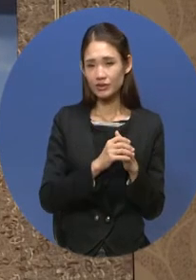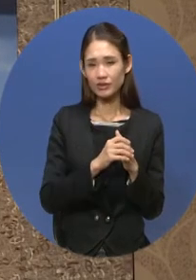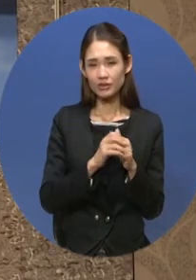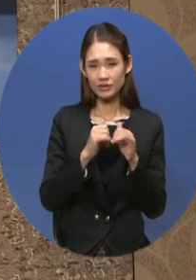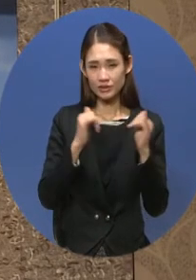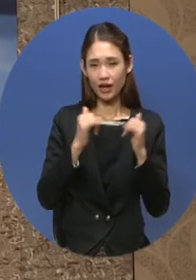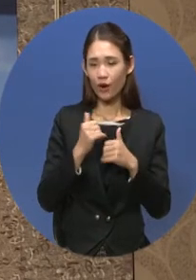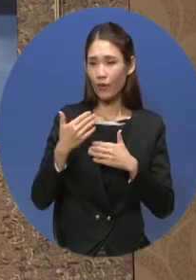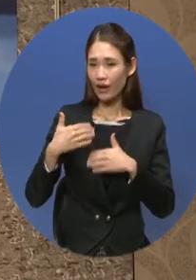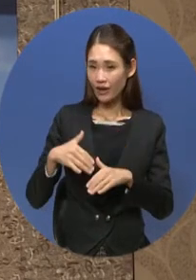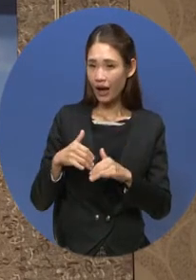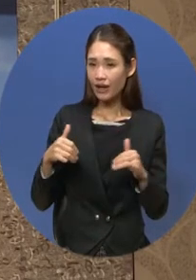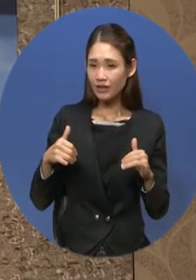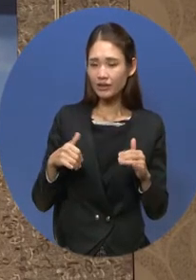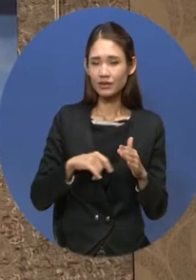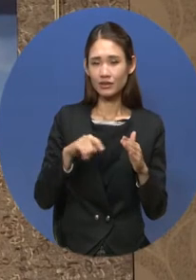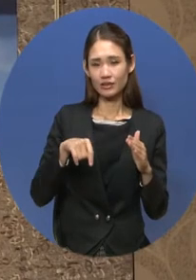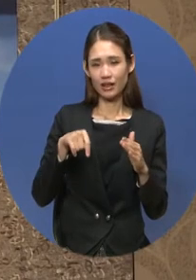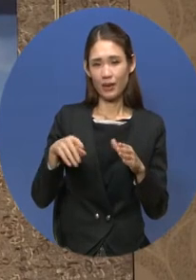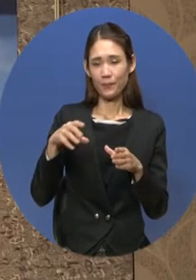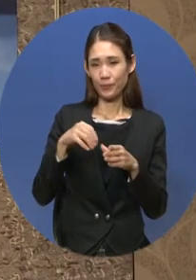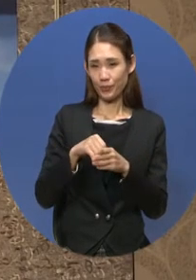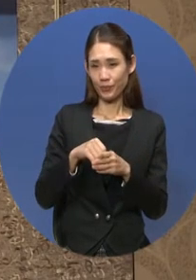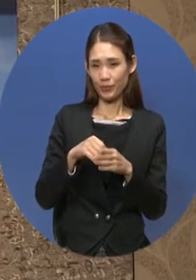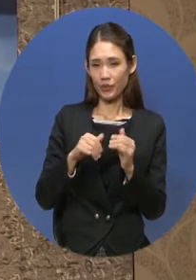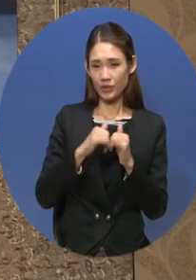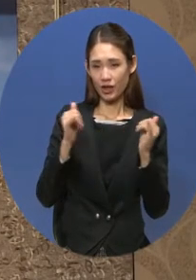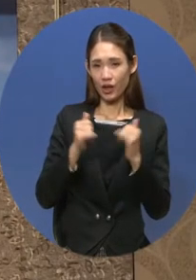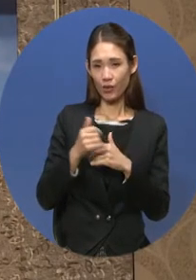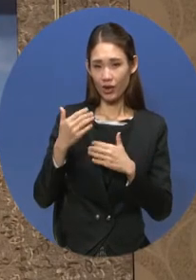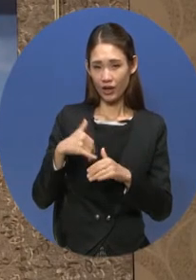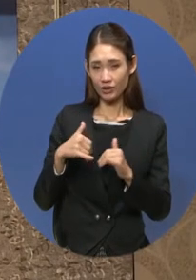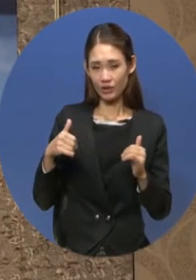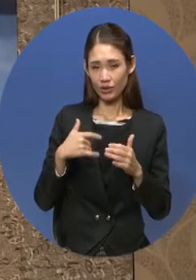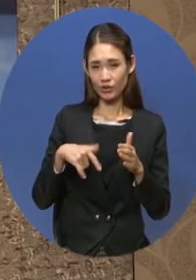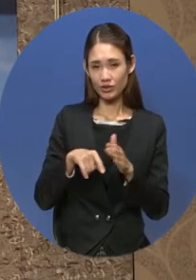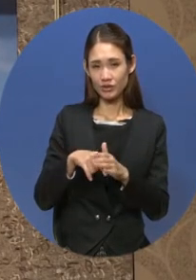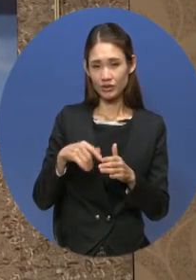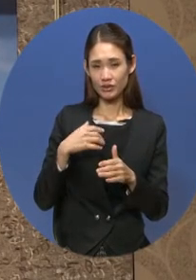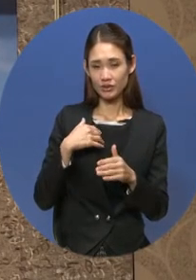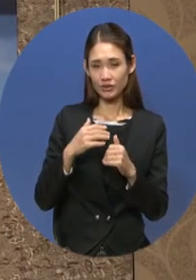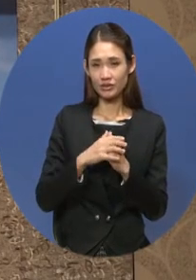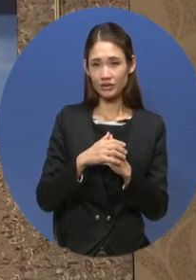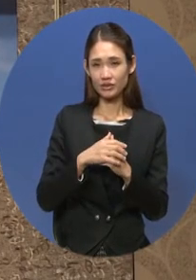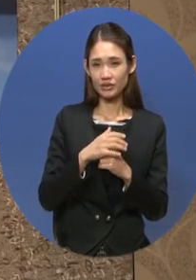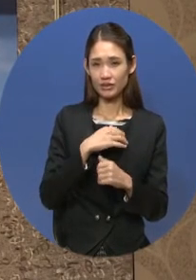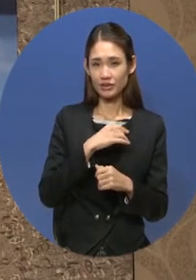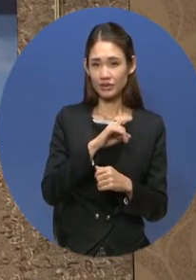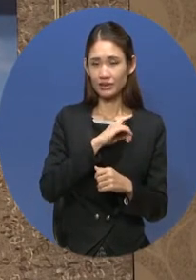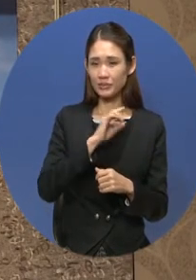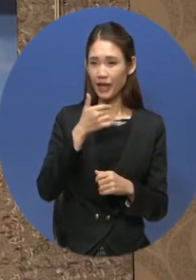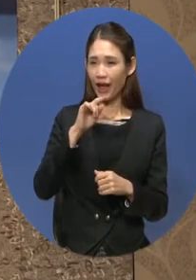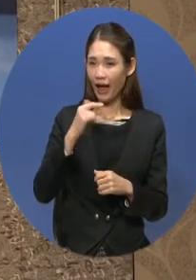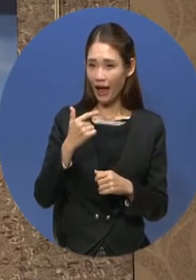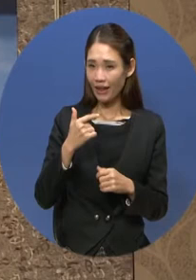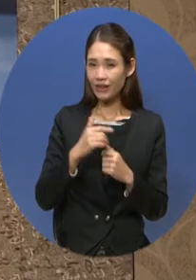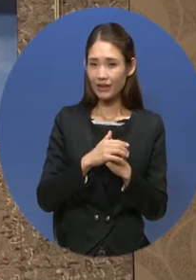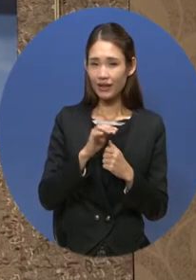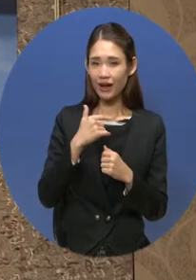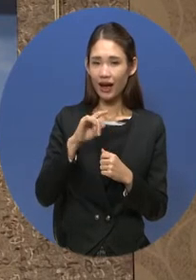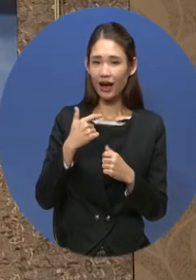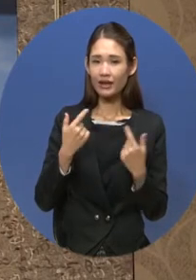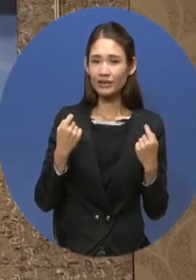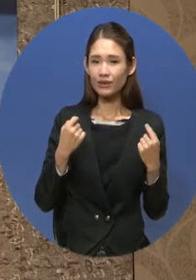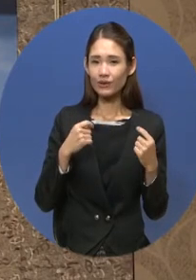사회적인 약자에 속하기 때문에 네. 이제 사회적인 약자를 위해서 제가 좀 성이 한시예요. 그래서 네. 한시가